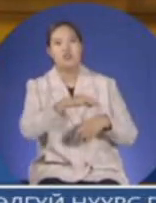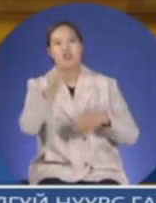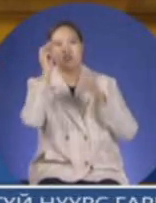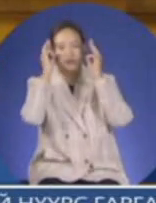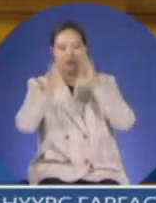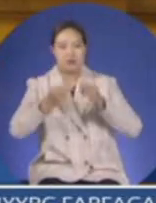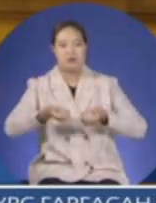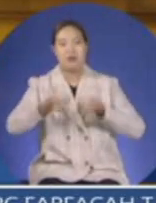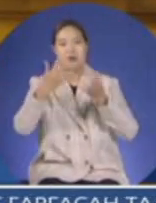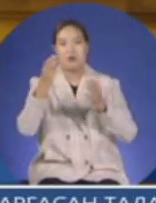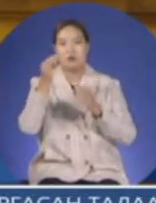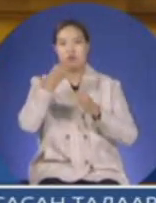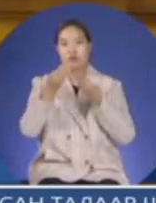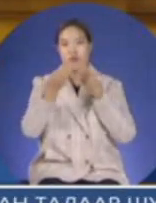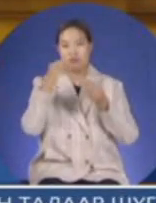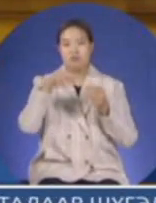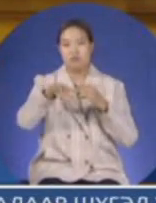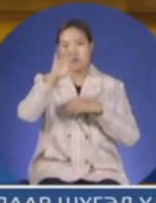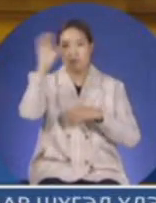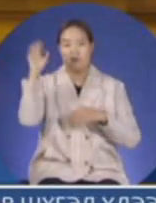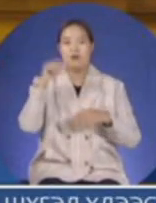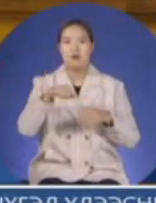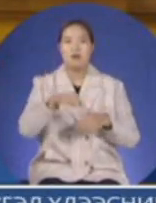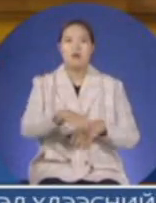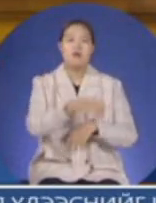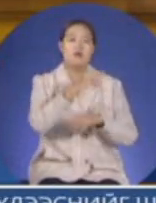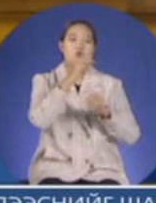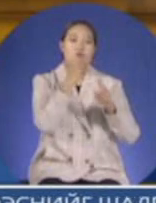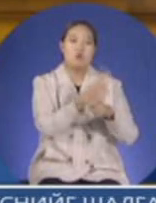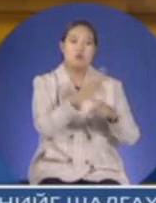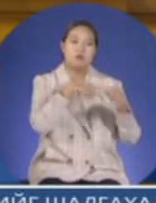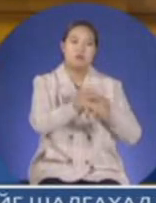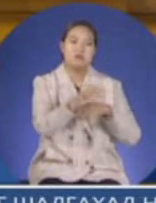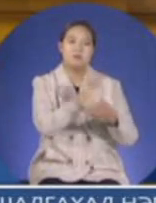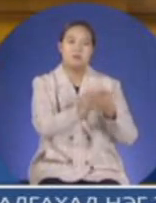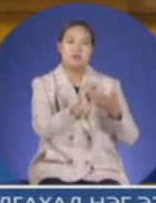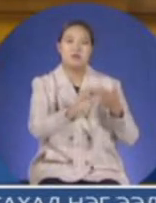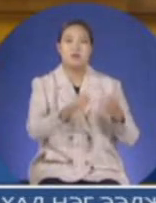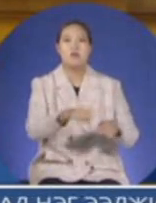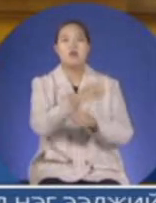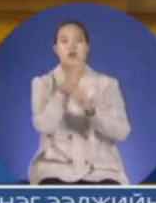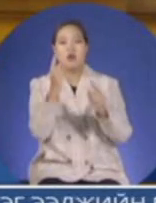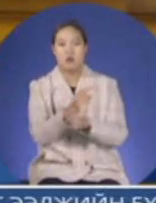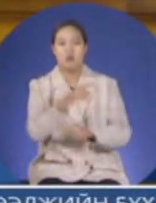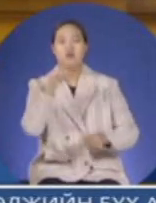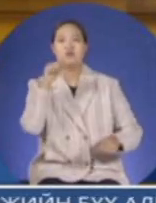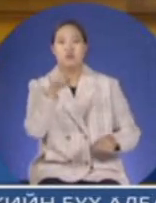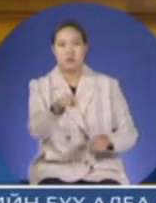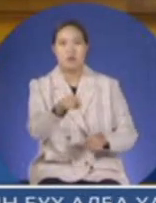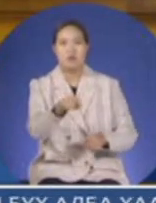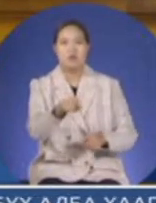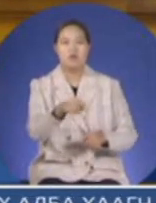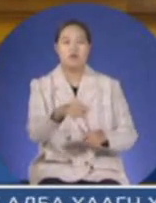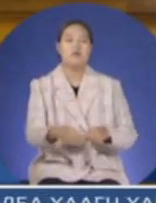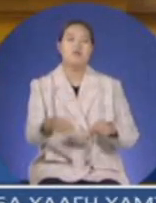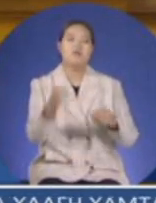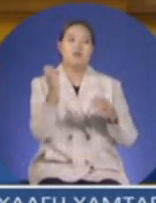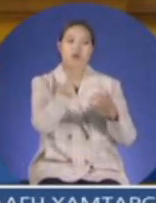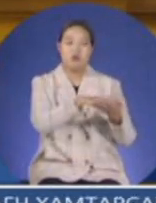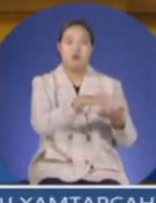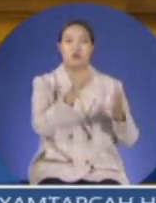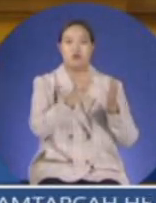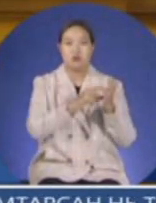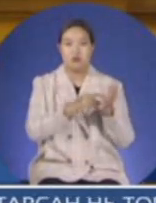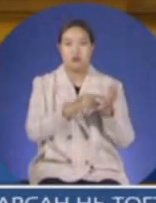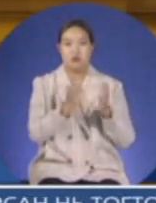улсын эрүүгийн хэргийн шийдвэрлэх хууль заагцны дагуу энэ хүн гэмруутай байна гэж тооцогддог. Тийм учраас өнөөдөр